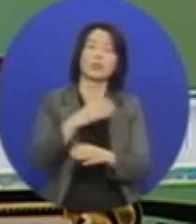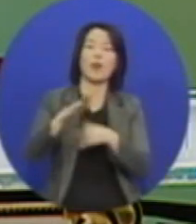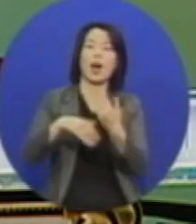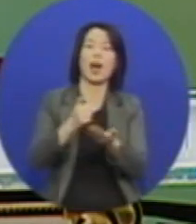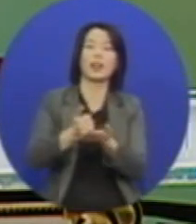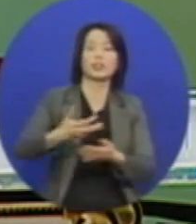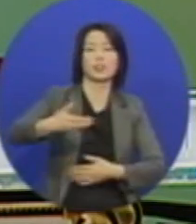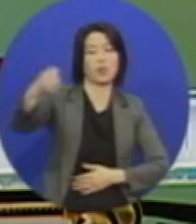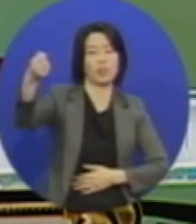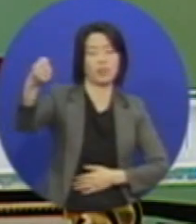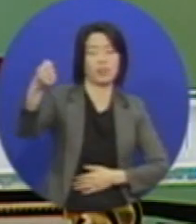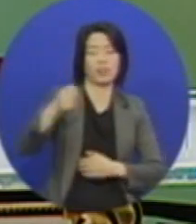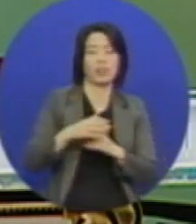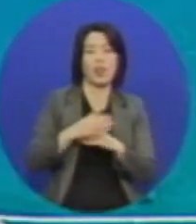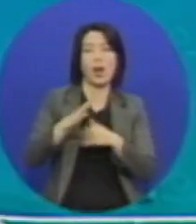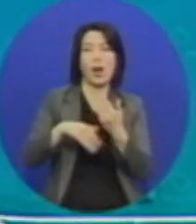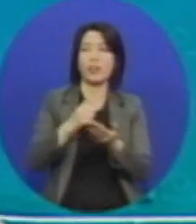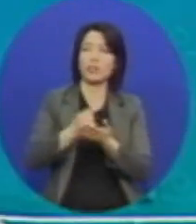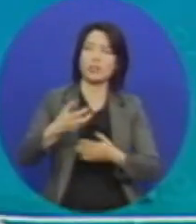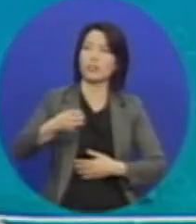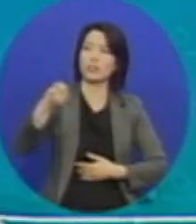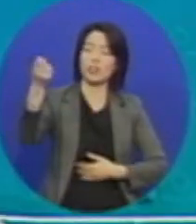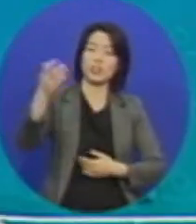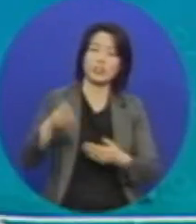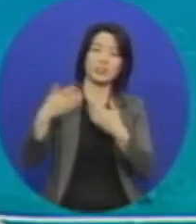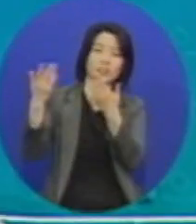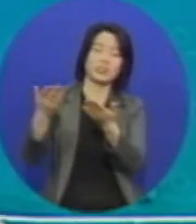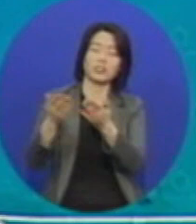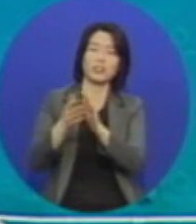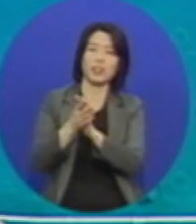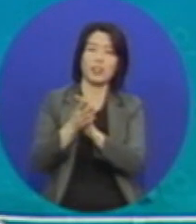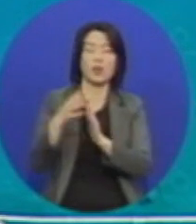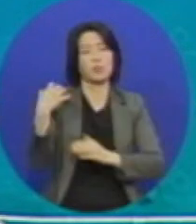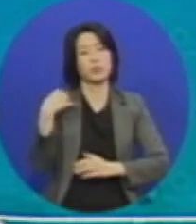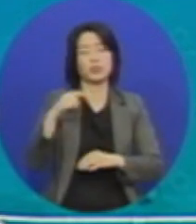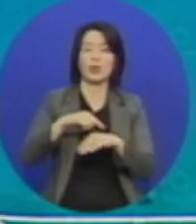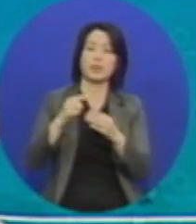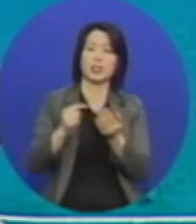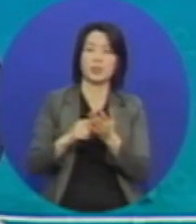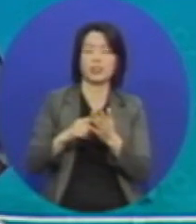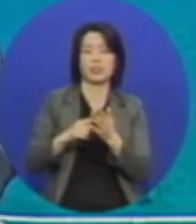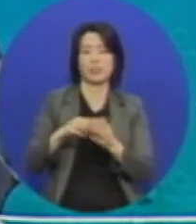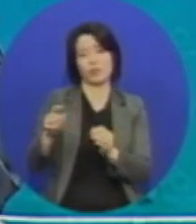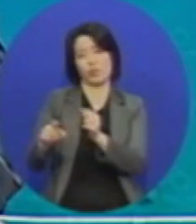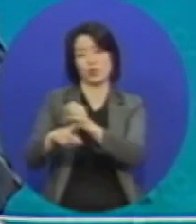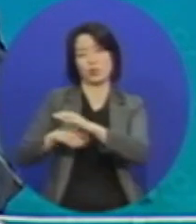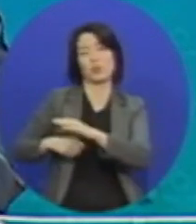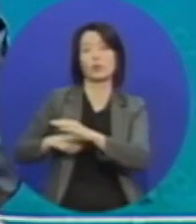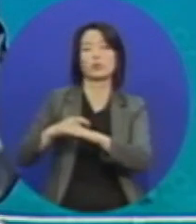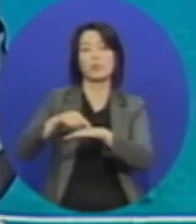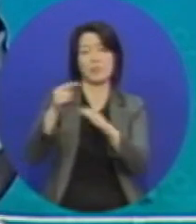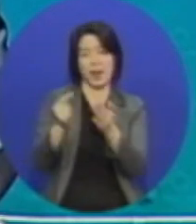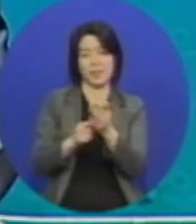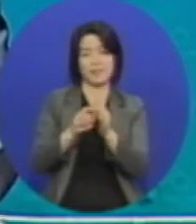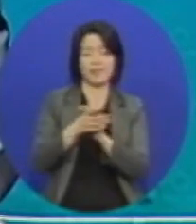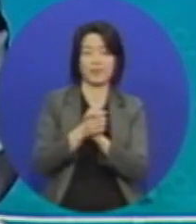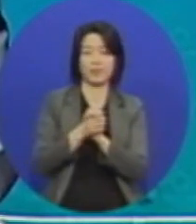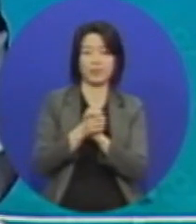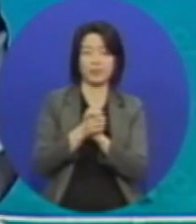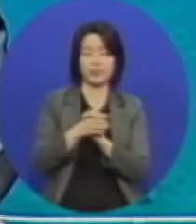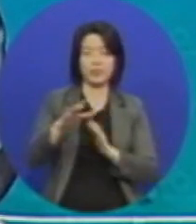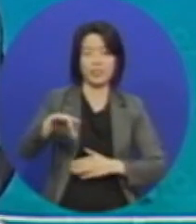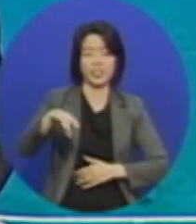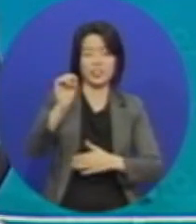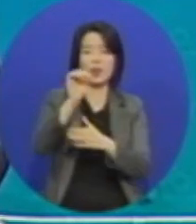하나님 것은 하나님께 드리는 데 부담되고 힘들면 도통 넌 마음이죠 이렇게 하나님이 첫